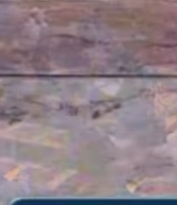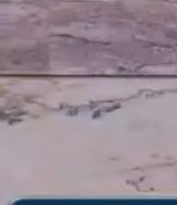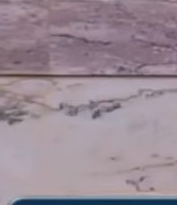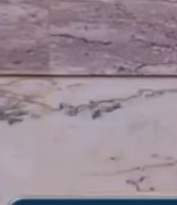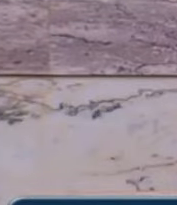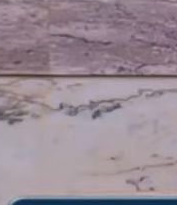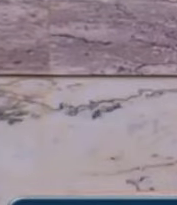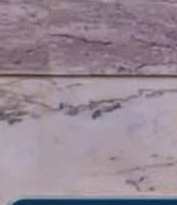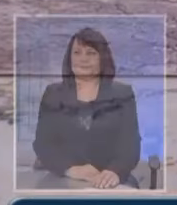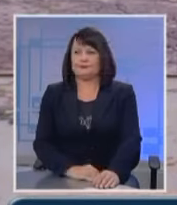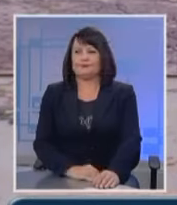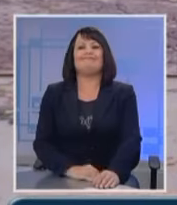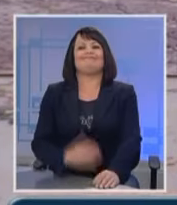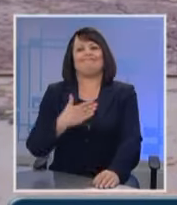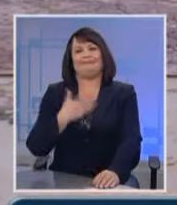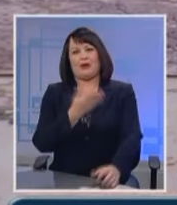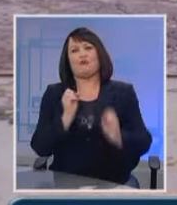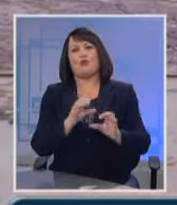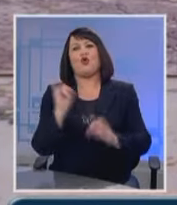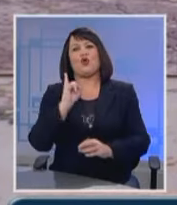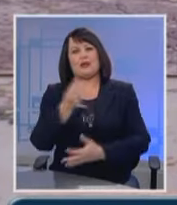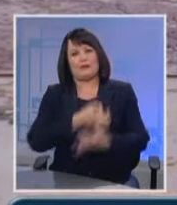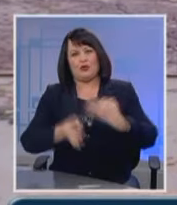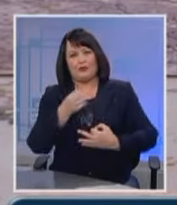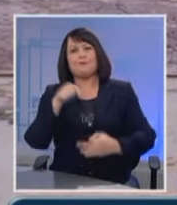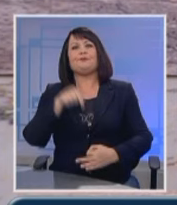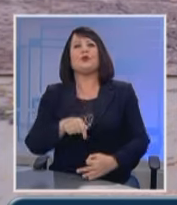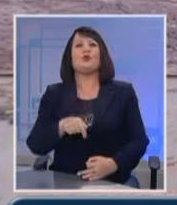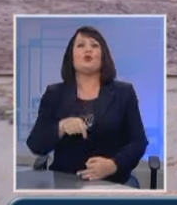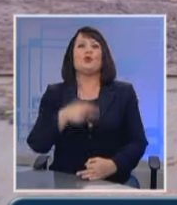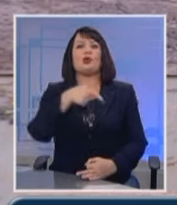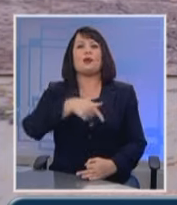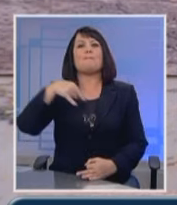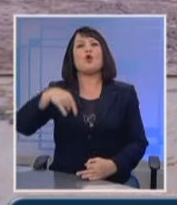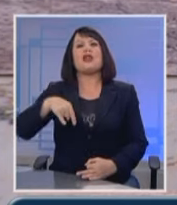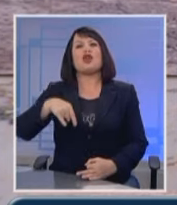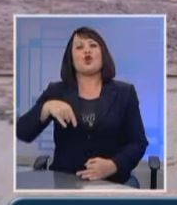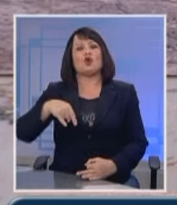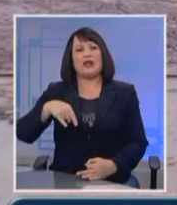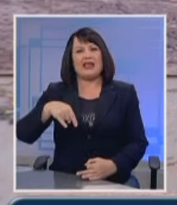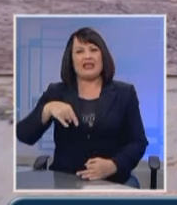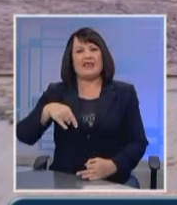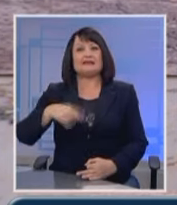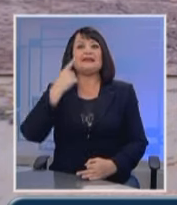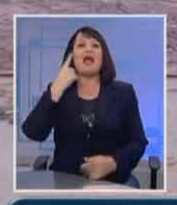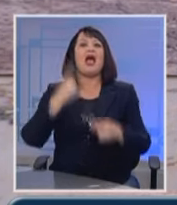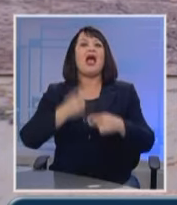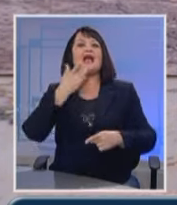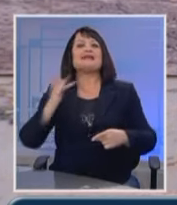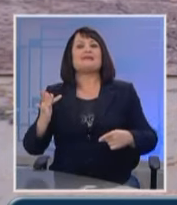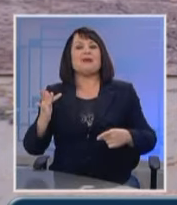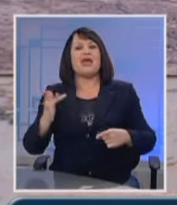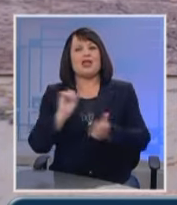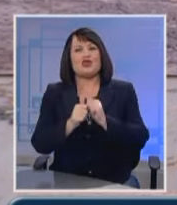Ευχαριστούμε τον κύριο Ιωαννίδη. Τον λόγο έχει ο κύριος Γρηγόρης Πολυχρονίδης, ασημένιος